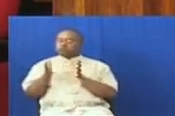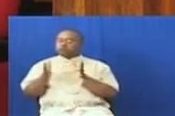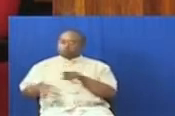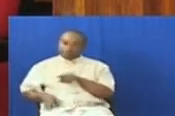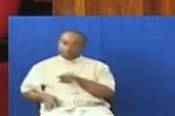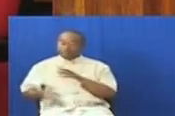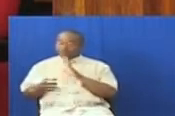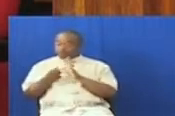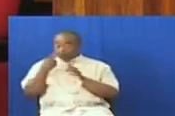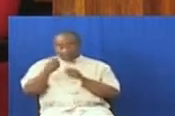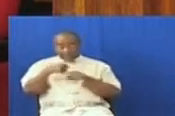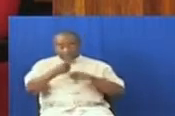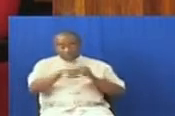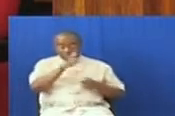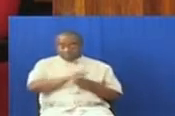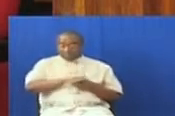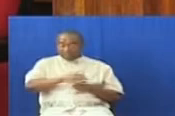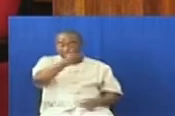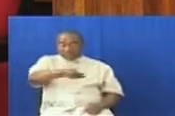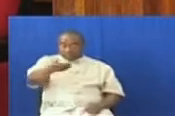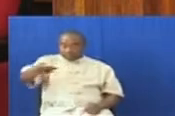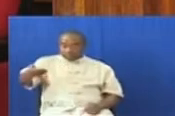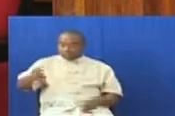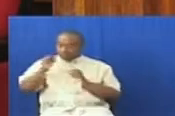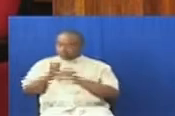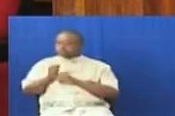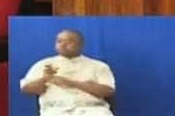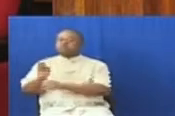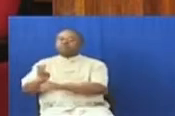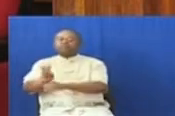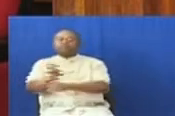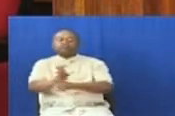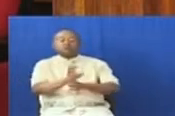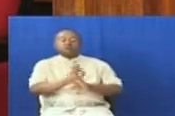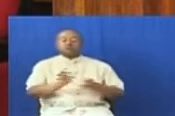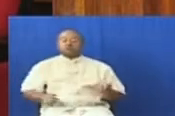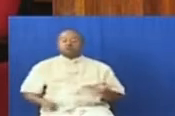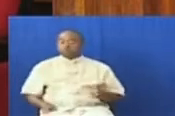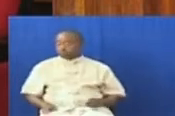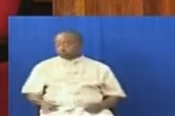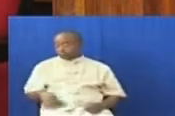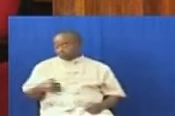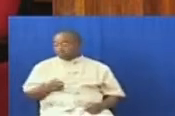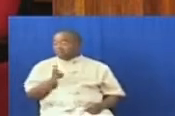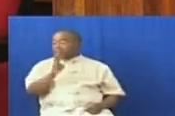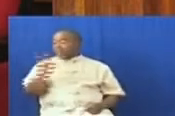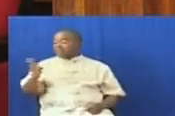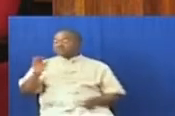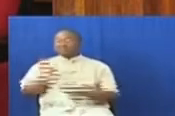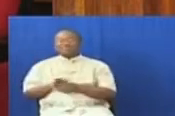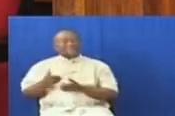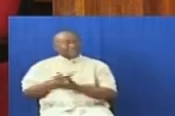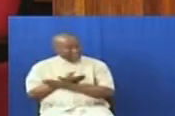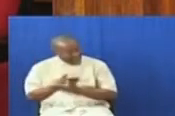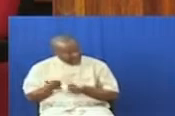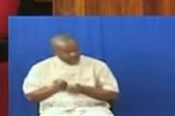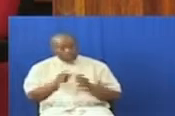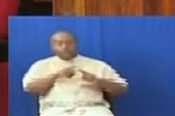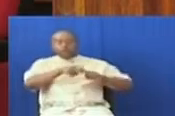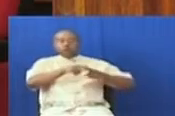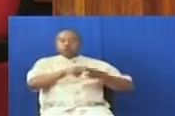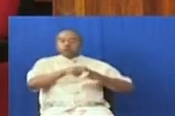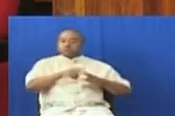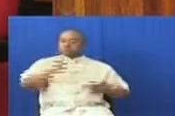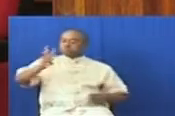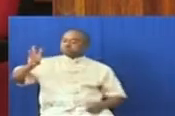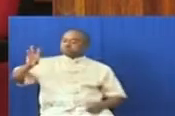miradi mingi inayofanyika vijijini inatakiwa isimamiwe vizuri. Halmashauri nyingi hazina wahandisi ambao wanaweza